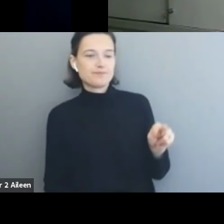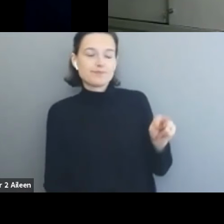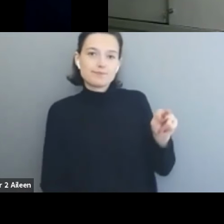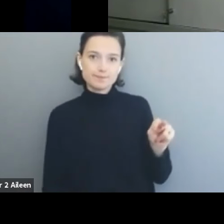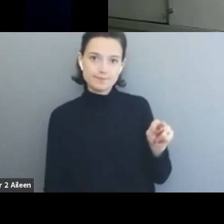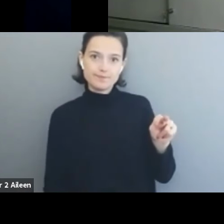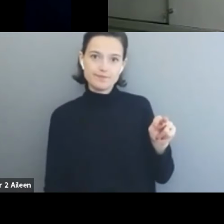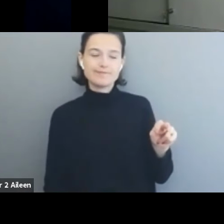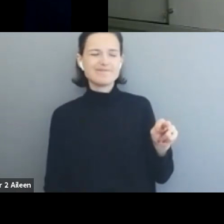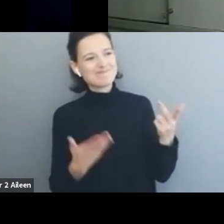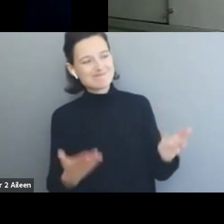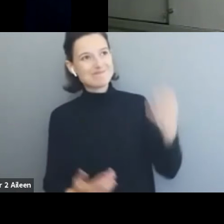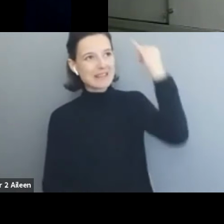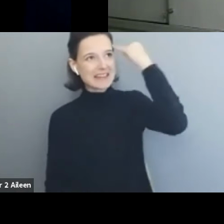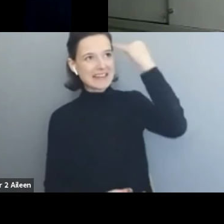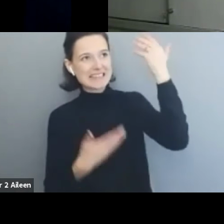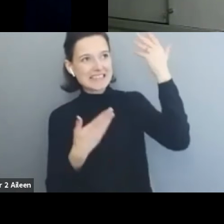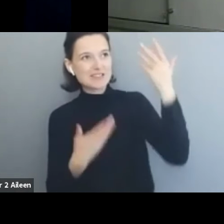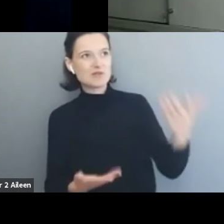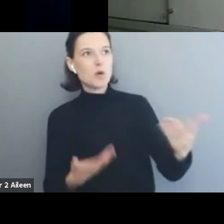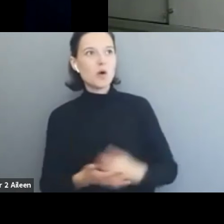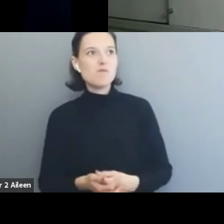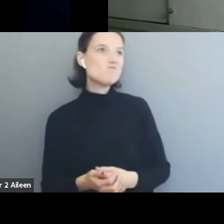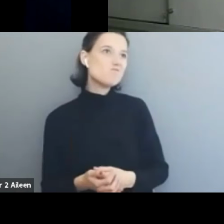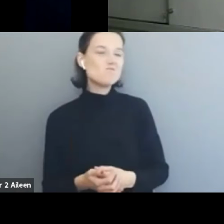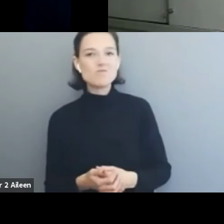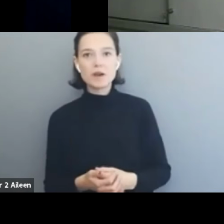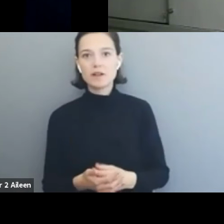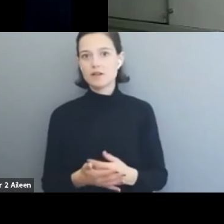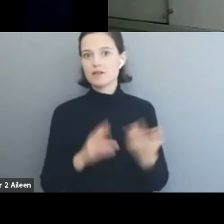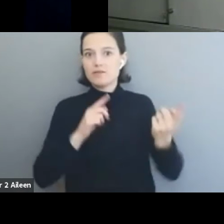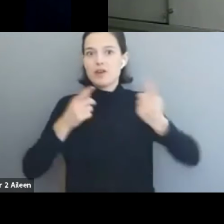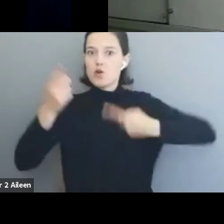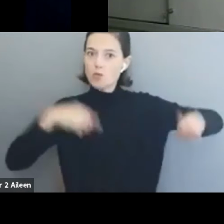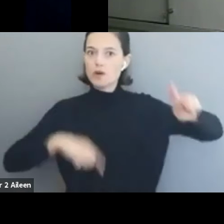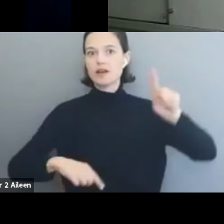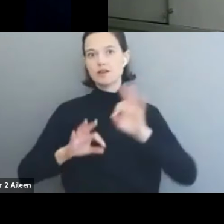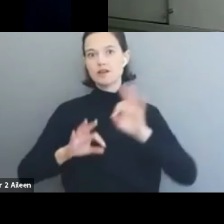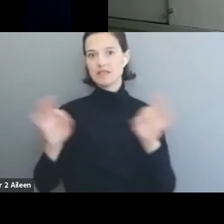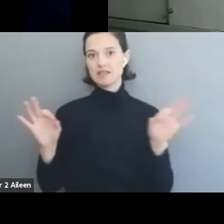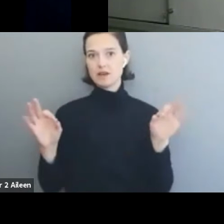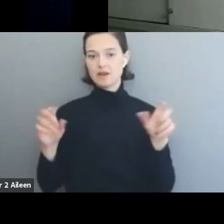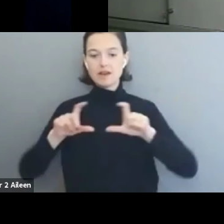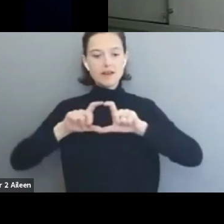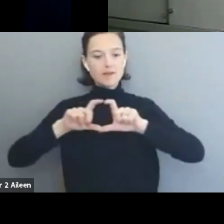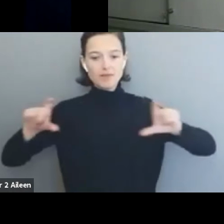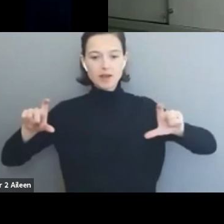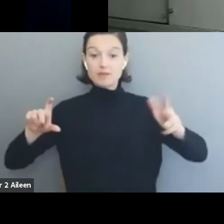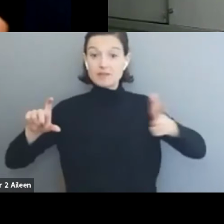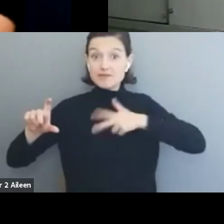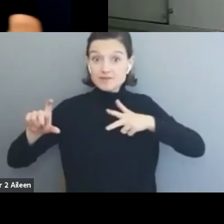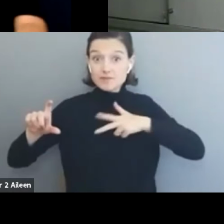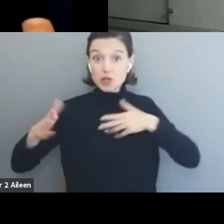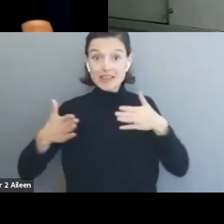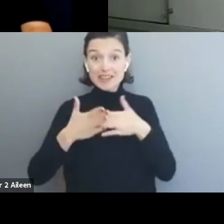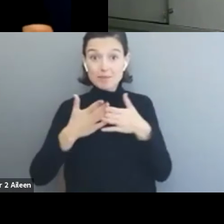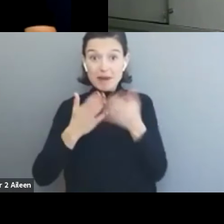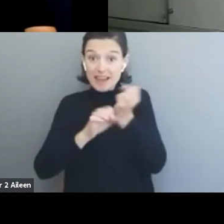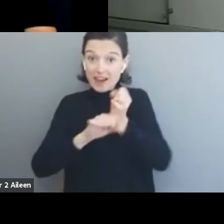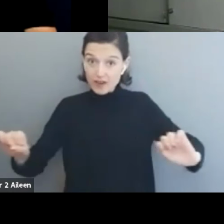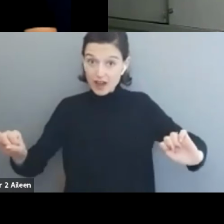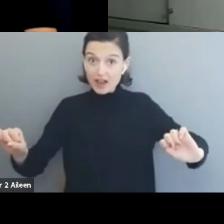Ansatz. Und es wäre so wunderbar toll, wenn auch Unternehmen, wenn sie wirklich was machen im Bereich Barrierefreiheit, vielleicht auch